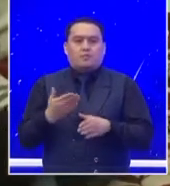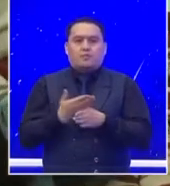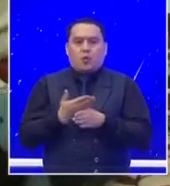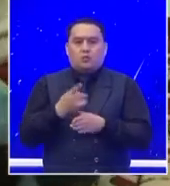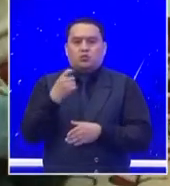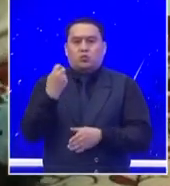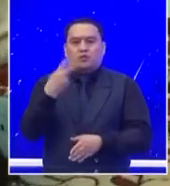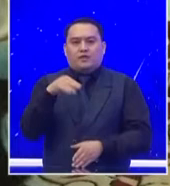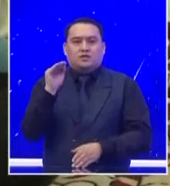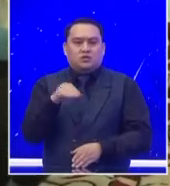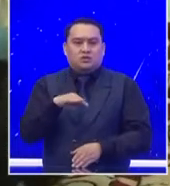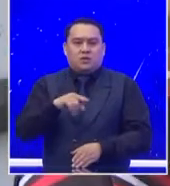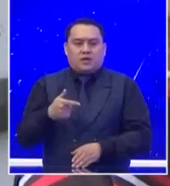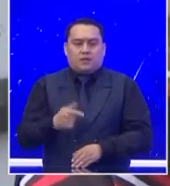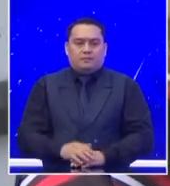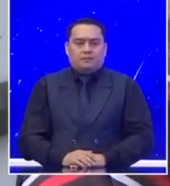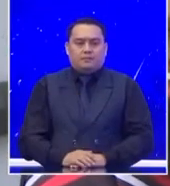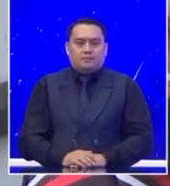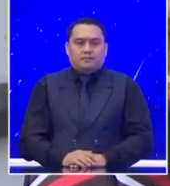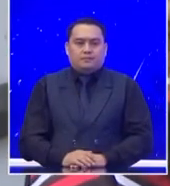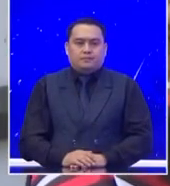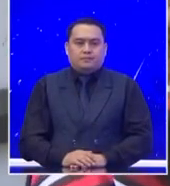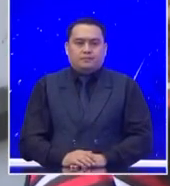размере 120 тысяч тенге.